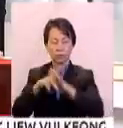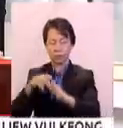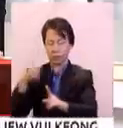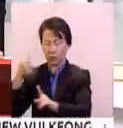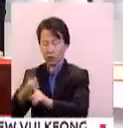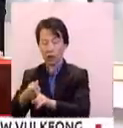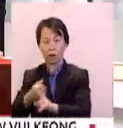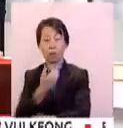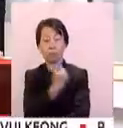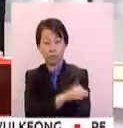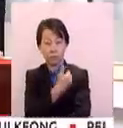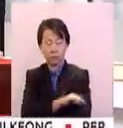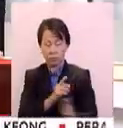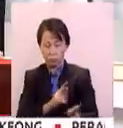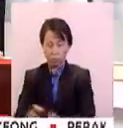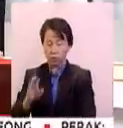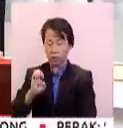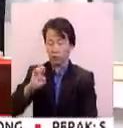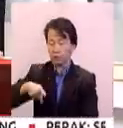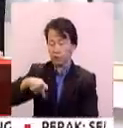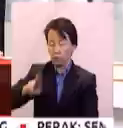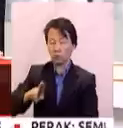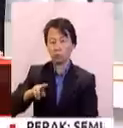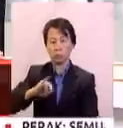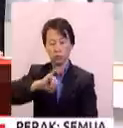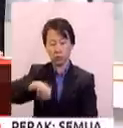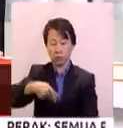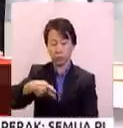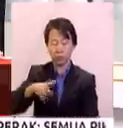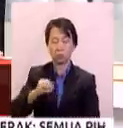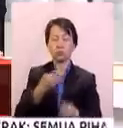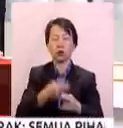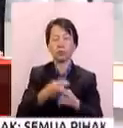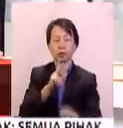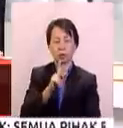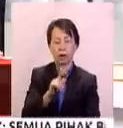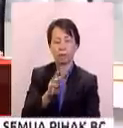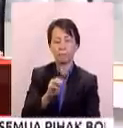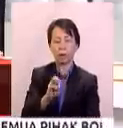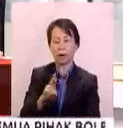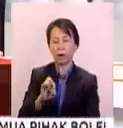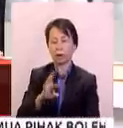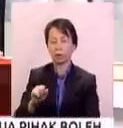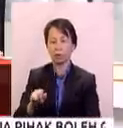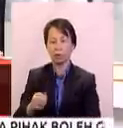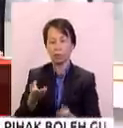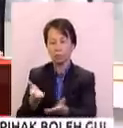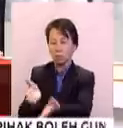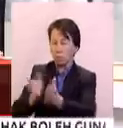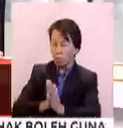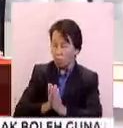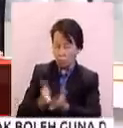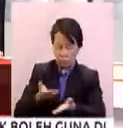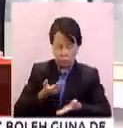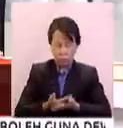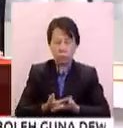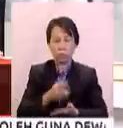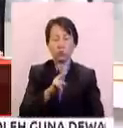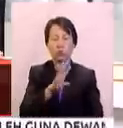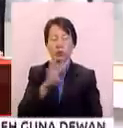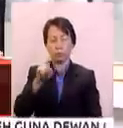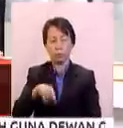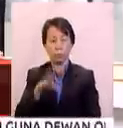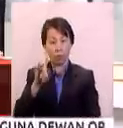Makro Unit Perancang Ekonomi EPU Jabatan Perdana Menteri Kamariah Noordin, permohonan itu diterima pada 24 Ogos